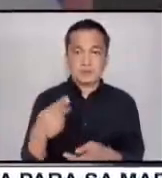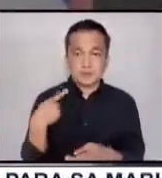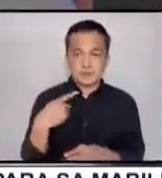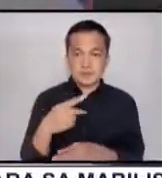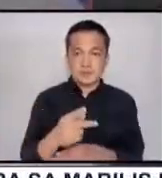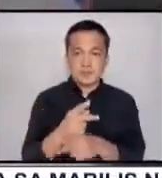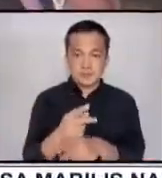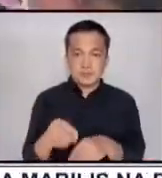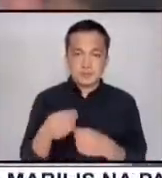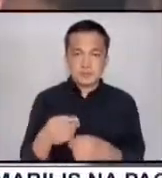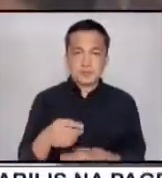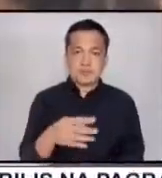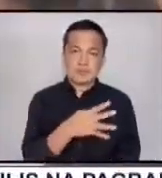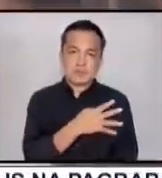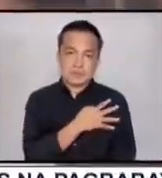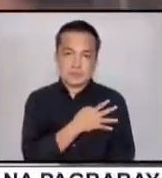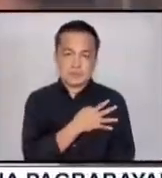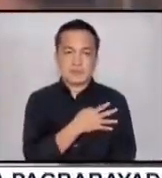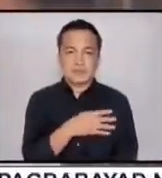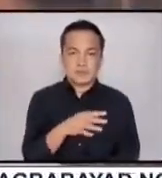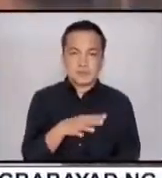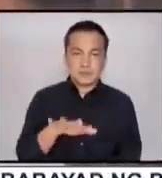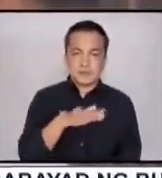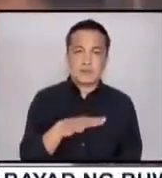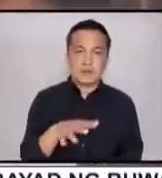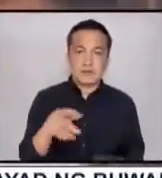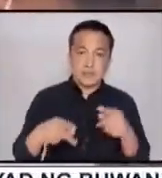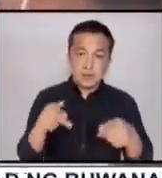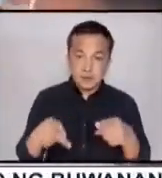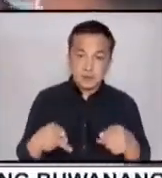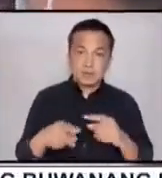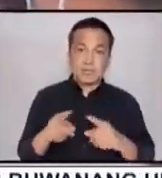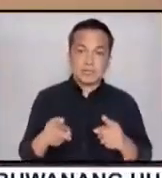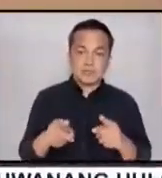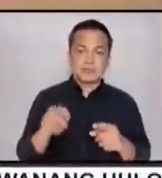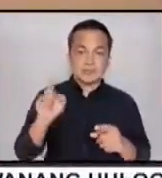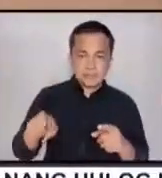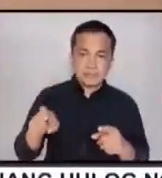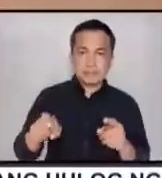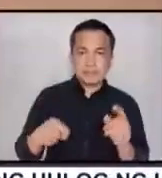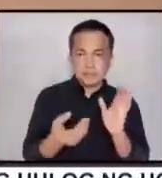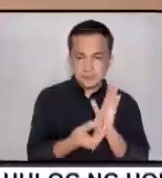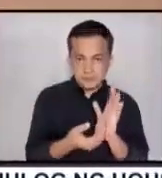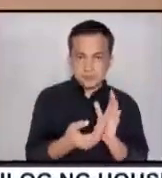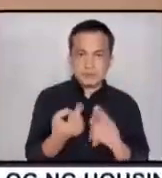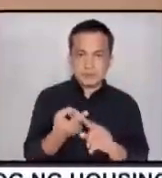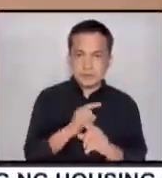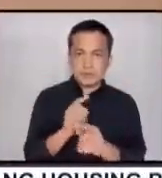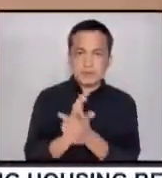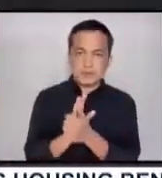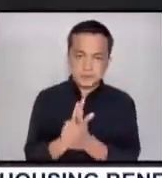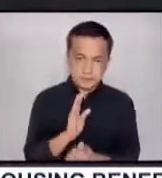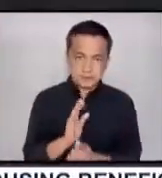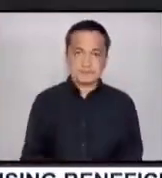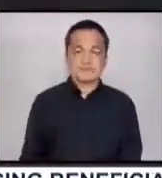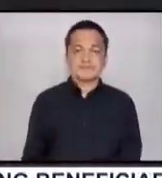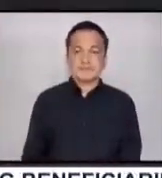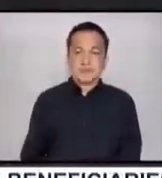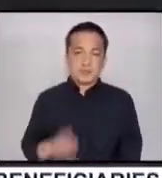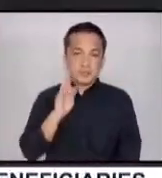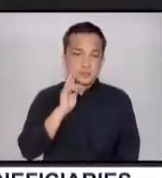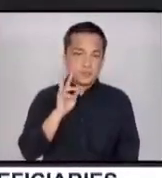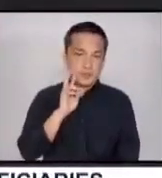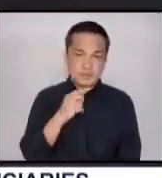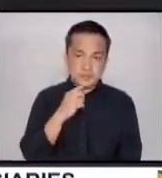ang second booster sa general public. Pero kailangan din ng ebidensya mula sa mga eksperto. Tiniyak din ni Vergere na magpapatuloy